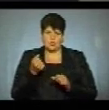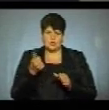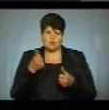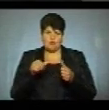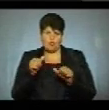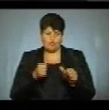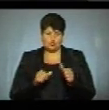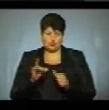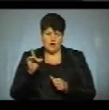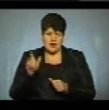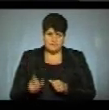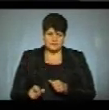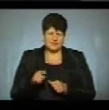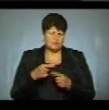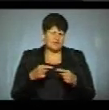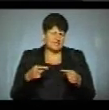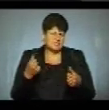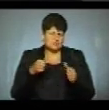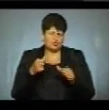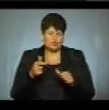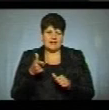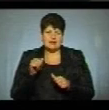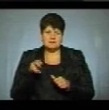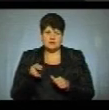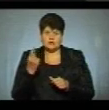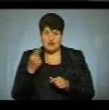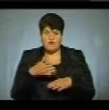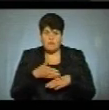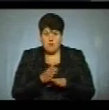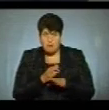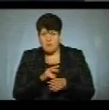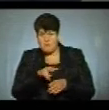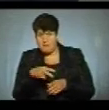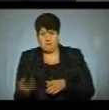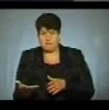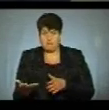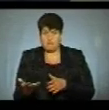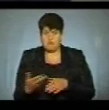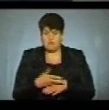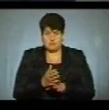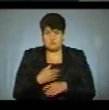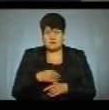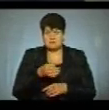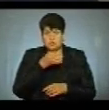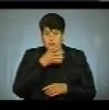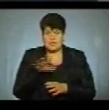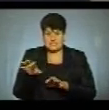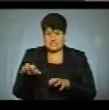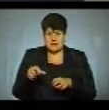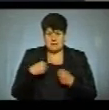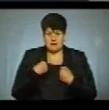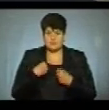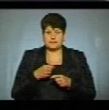там в коридорі стояли різні скульптури гіпсу, і одна так впала і в крах розбилася саме ця. Мені так дуже сподобалося, я її забрав. В